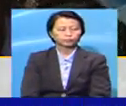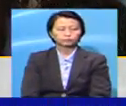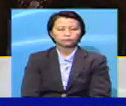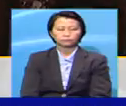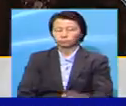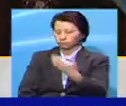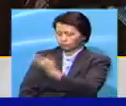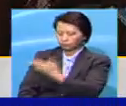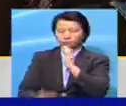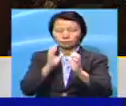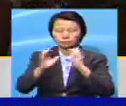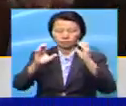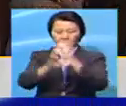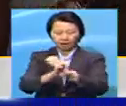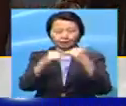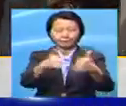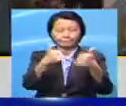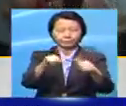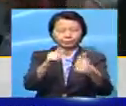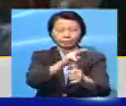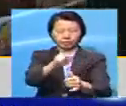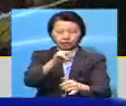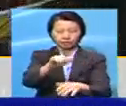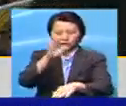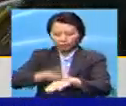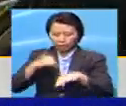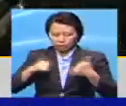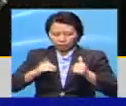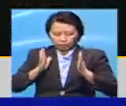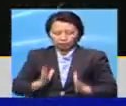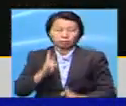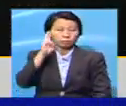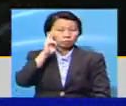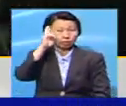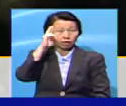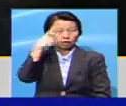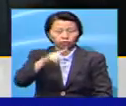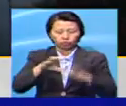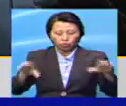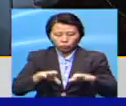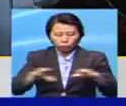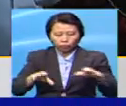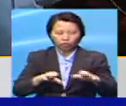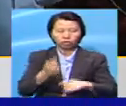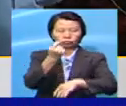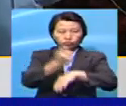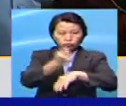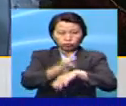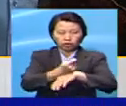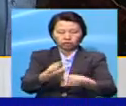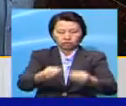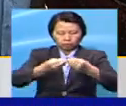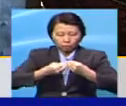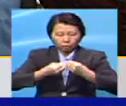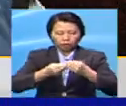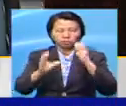Menurut beliau, cabaran berbentuk permainan itu dikatakan mengajak pemain khususnya remaja untuk melakukan beberapa tugasan yang diberikan